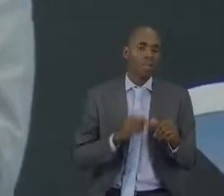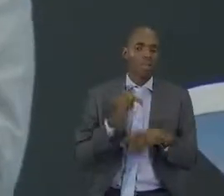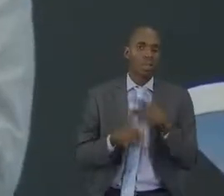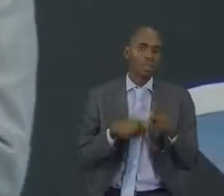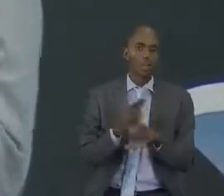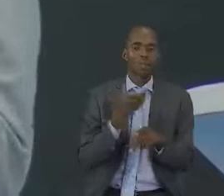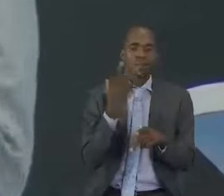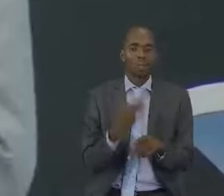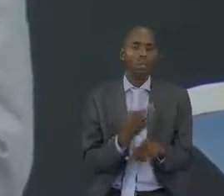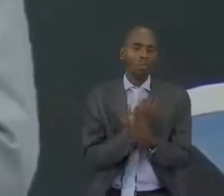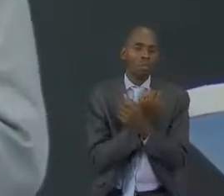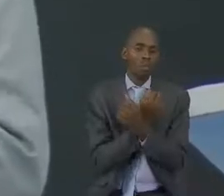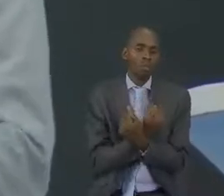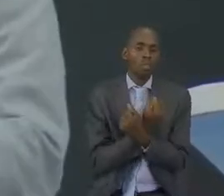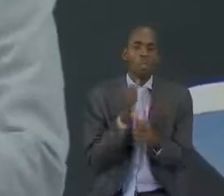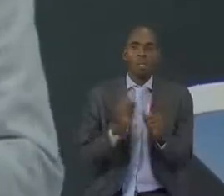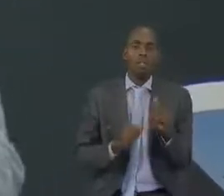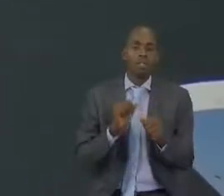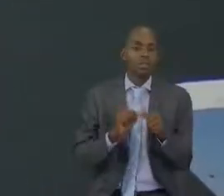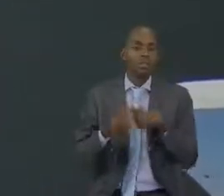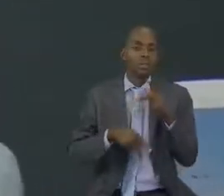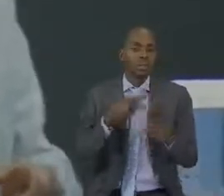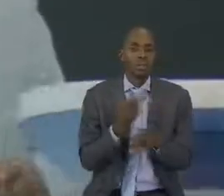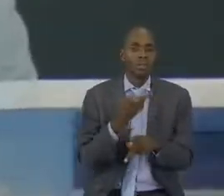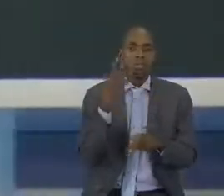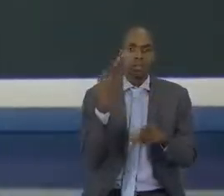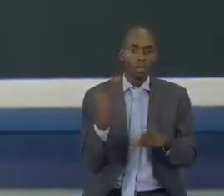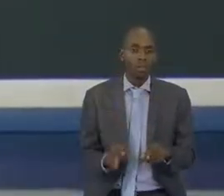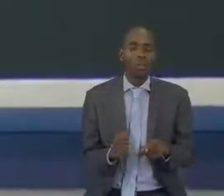de lien, de toute forme de captivité.